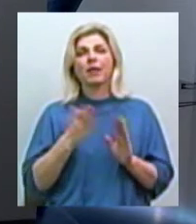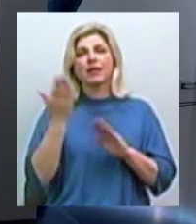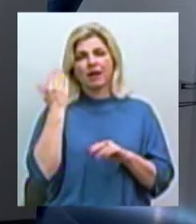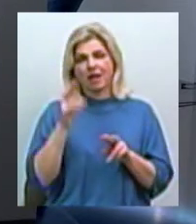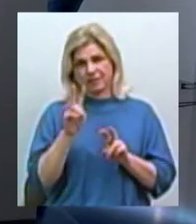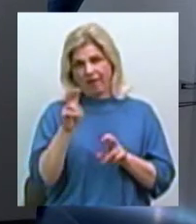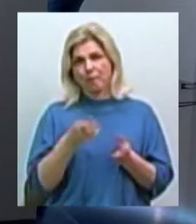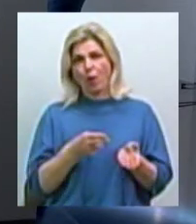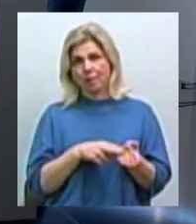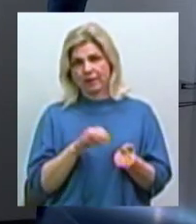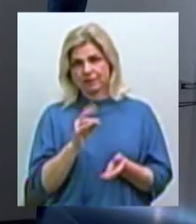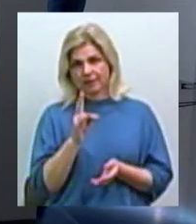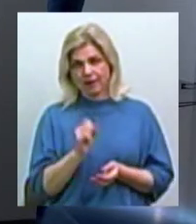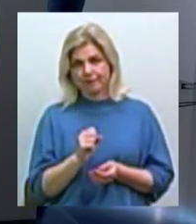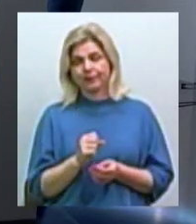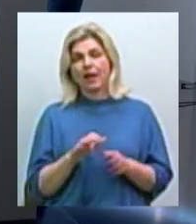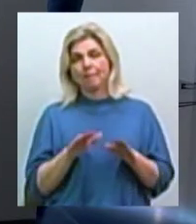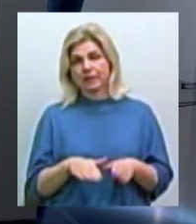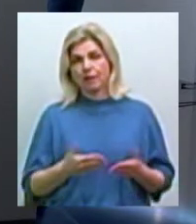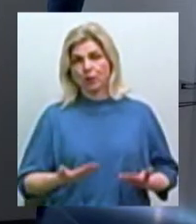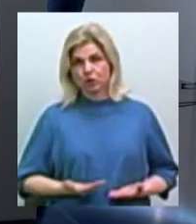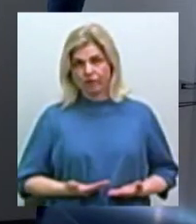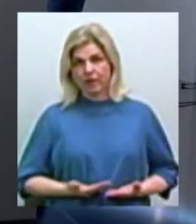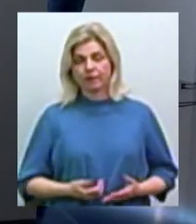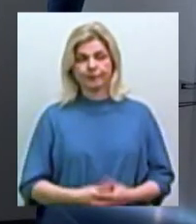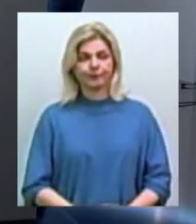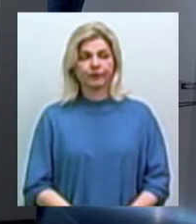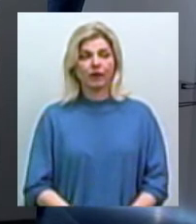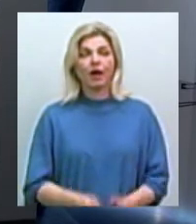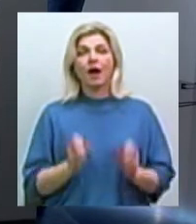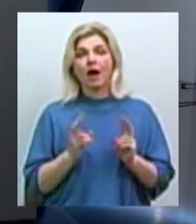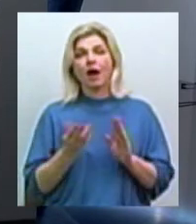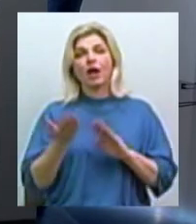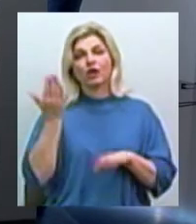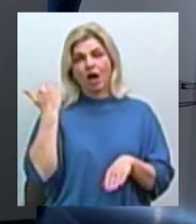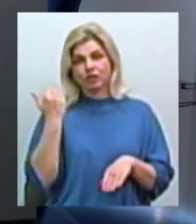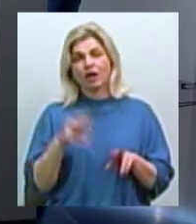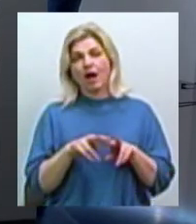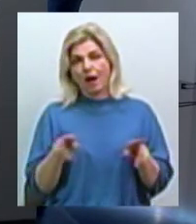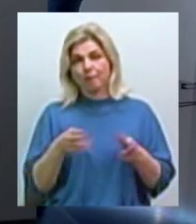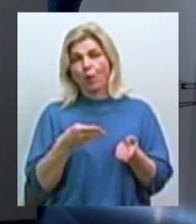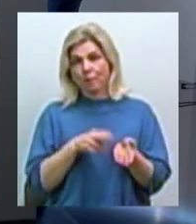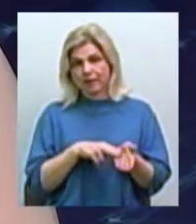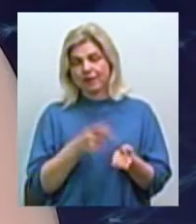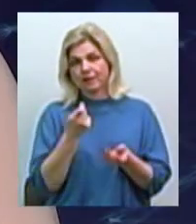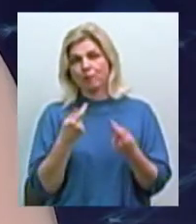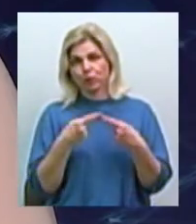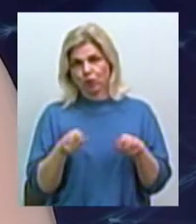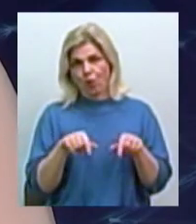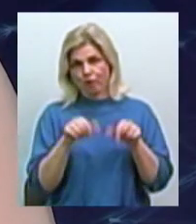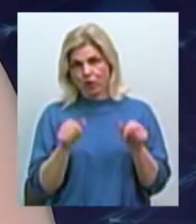так? Так, да. Реєстрація – місце проживання. Як раніше аналог прописки, але це трошки інша